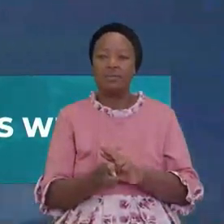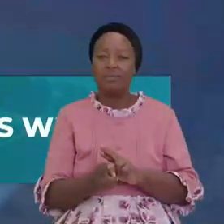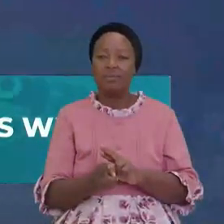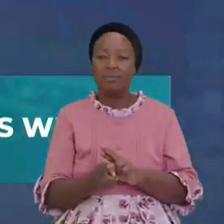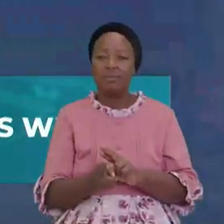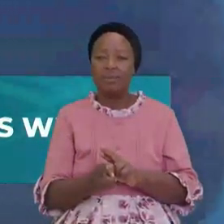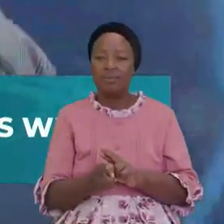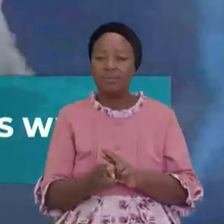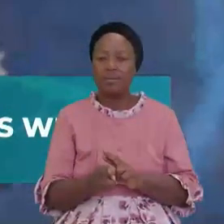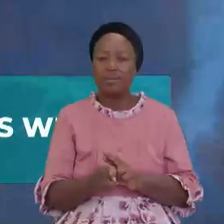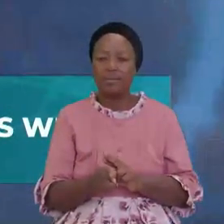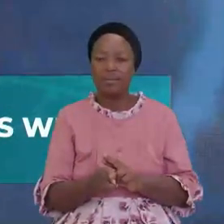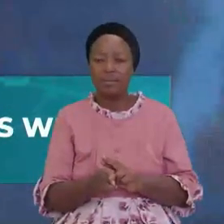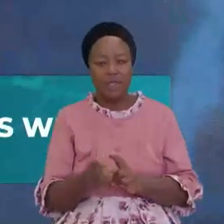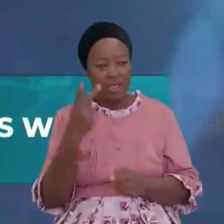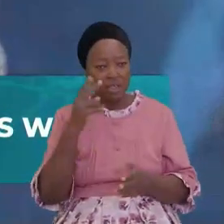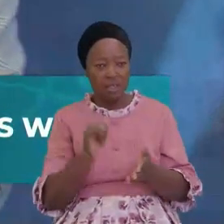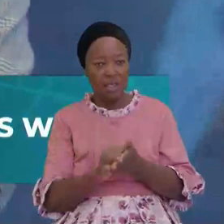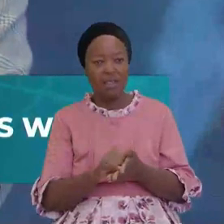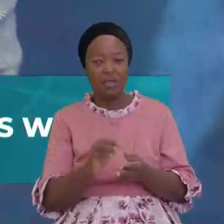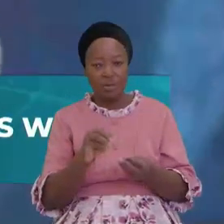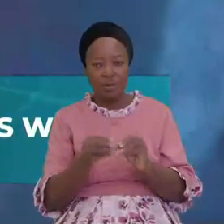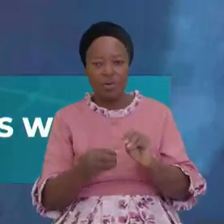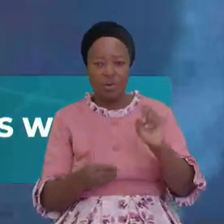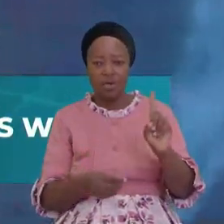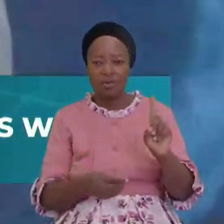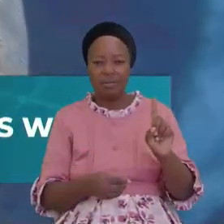une repentance transparente.